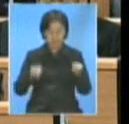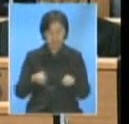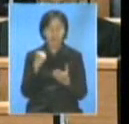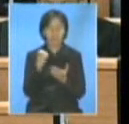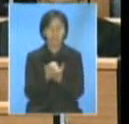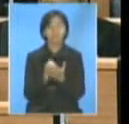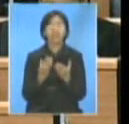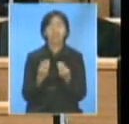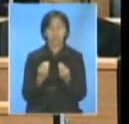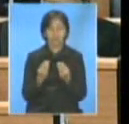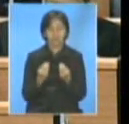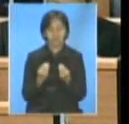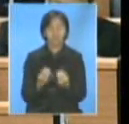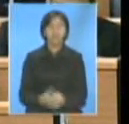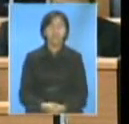ะครับ